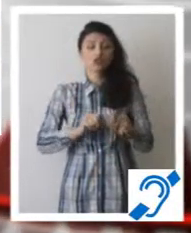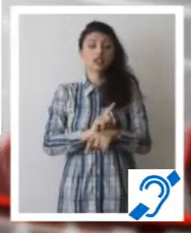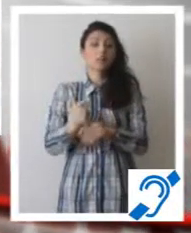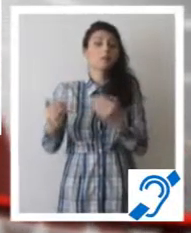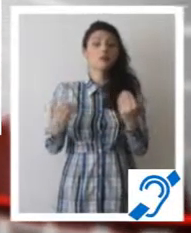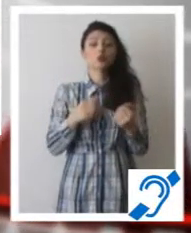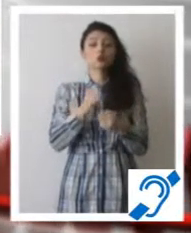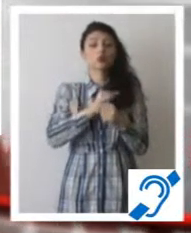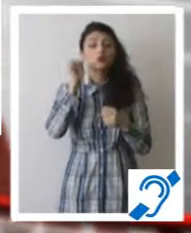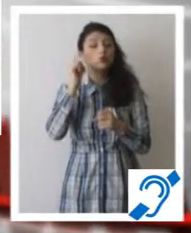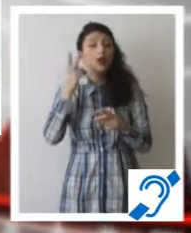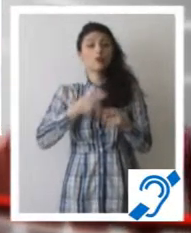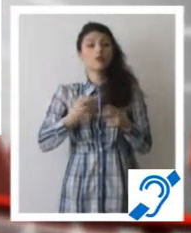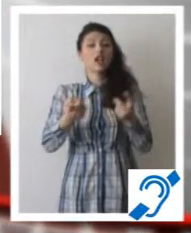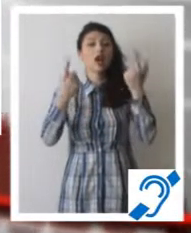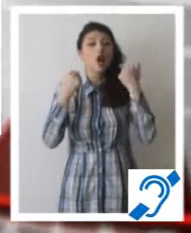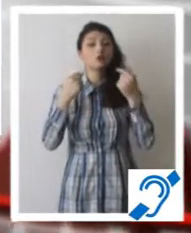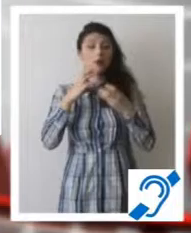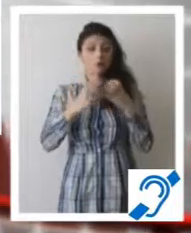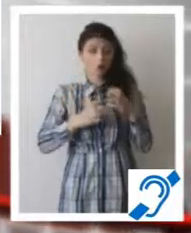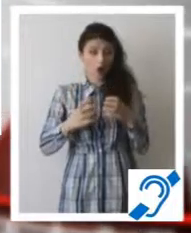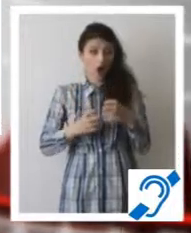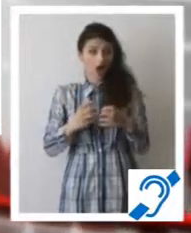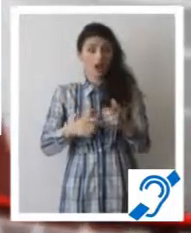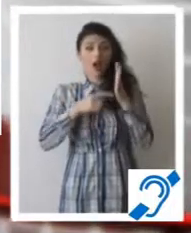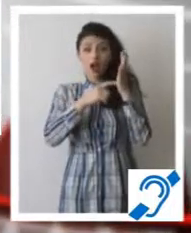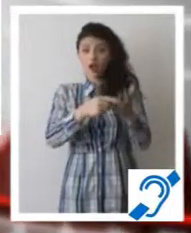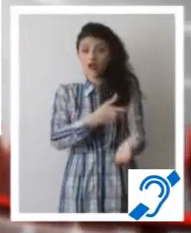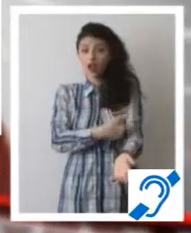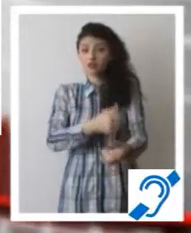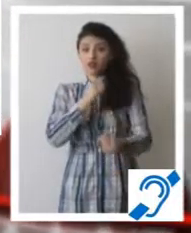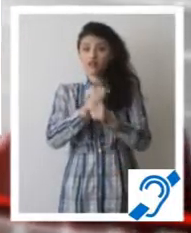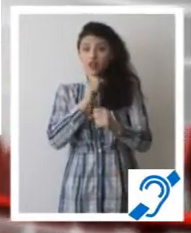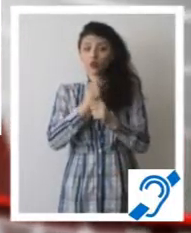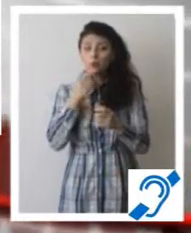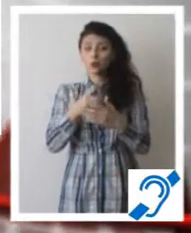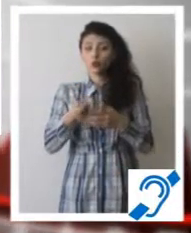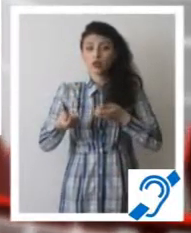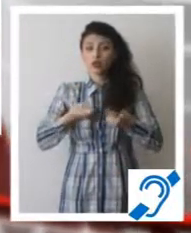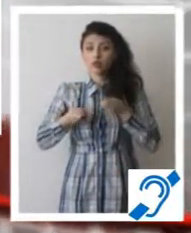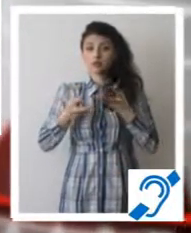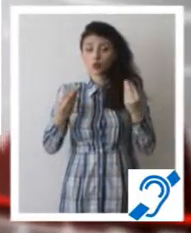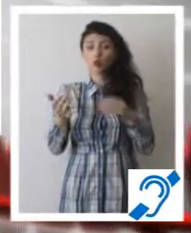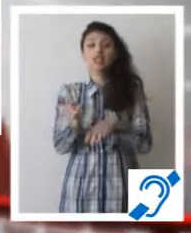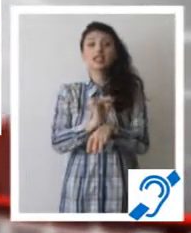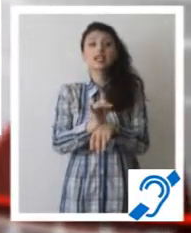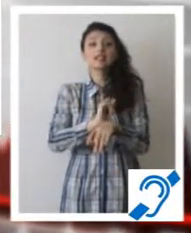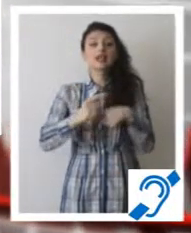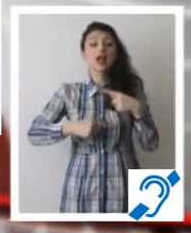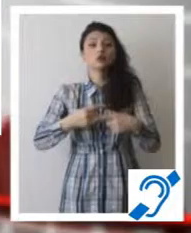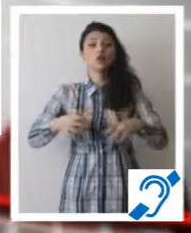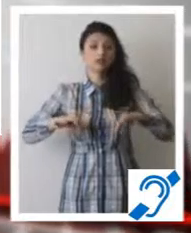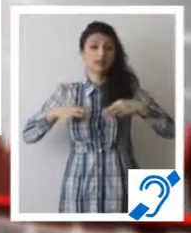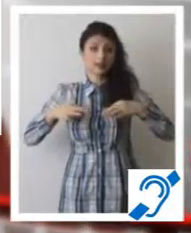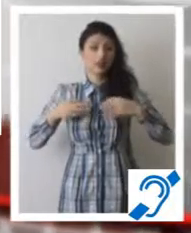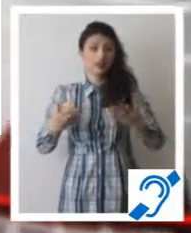din Argeș nu s-au îmbolnăvit din cauza portocalelor, arată analizele făcute de Autoritatea Sanitar-Veterinară și confirmate de